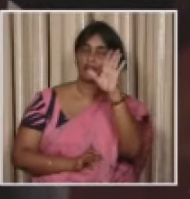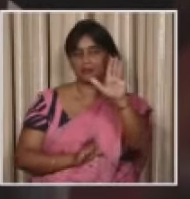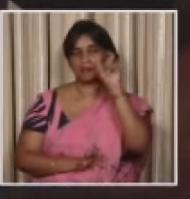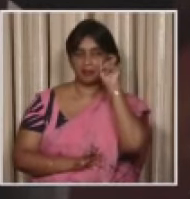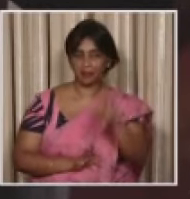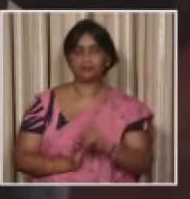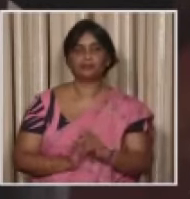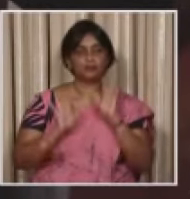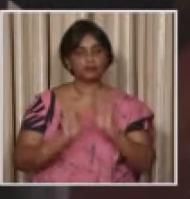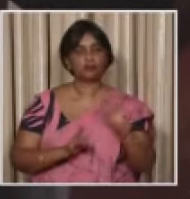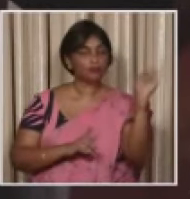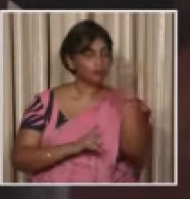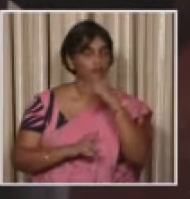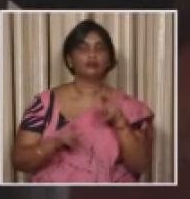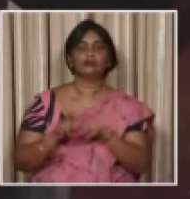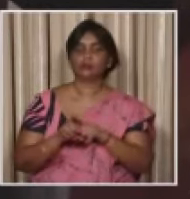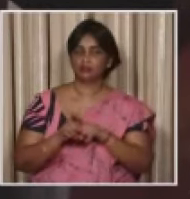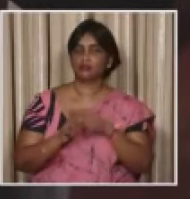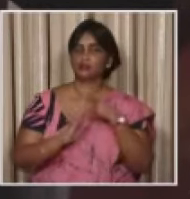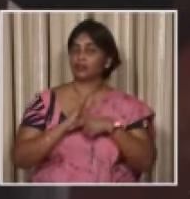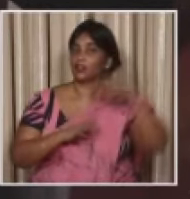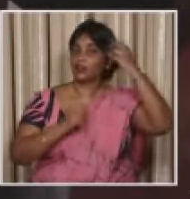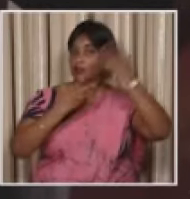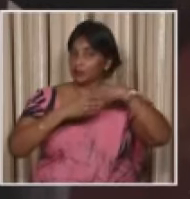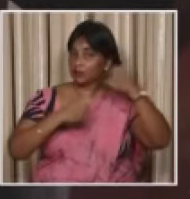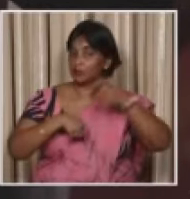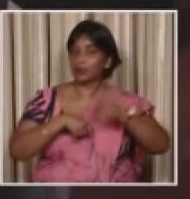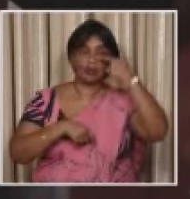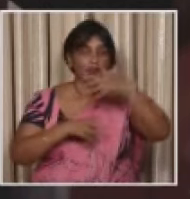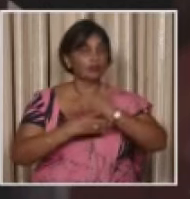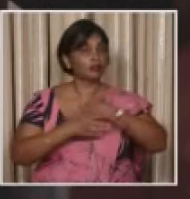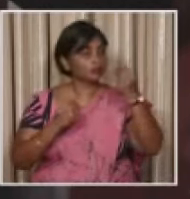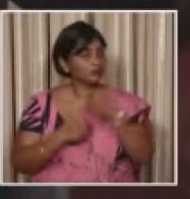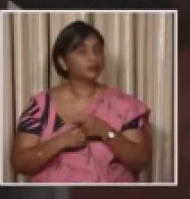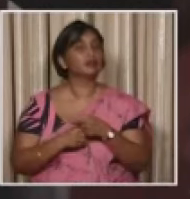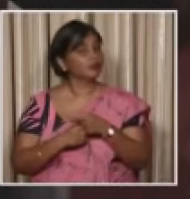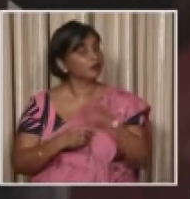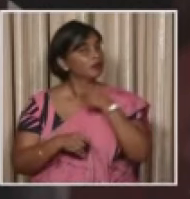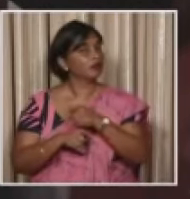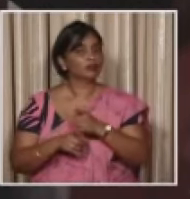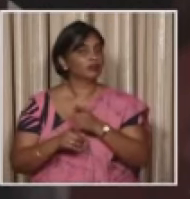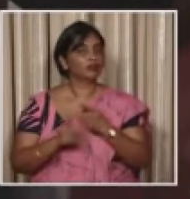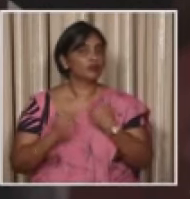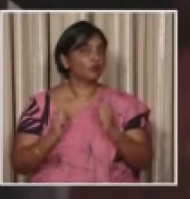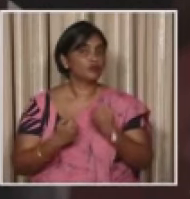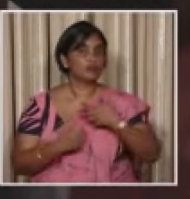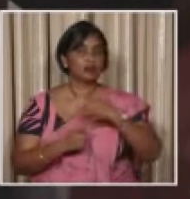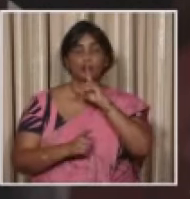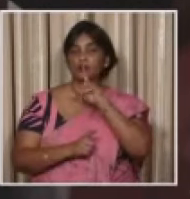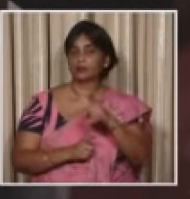කියලා. හැබැයි කවුරුවත් මේ රටේ විදුලිය නැති වෙලා තියෙනකට, ඉන්ධන නැති වෙලා තියෙනකට ඒ වෙලාවේ කවුරුවත් උත්සාහ කරේ නැහැ